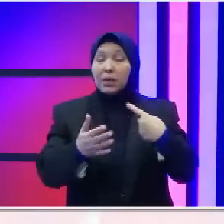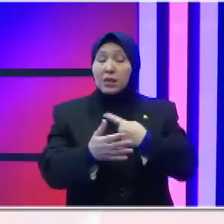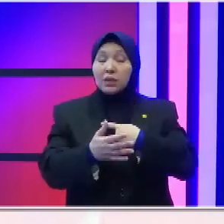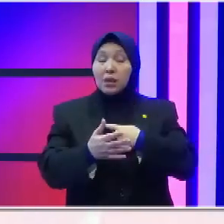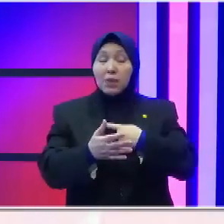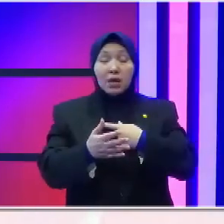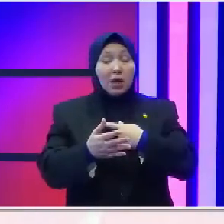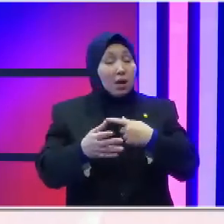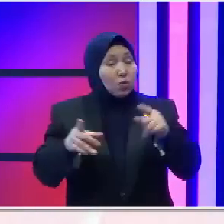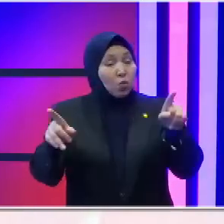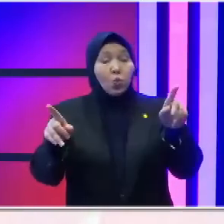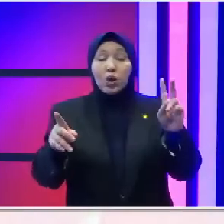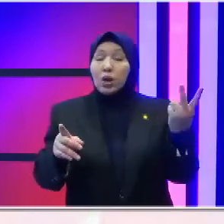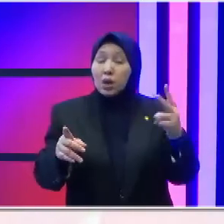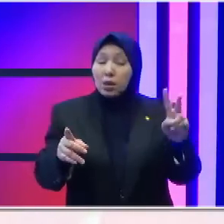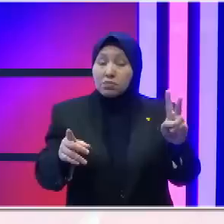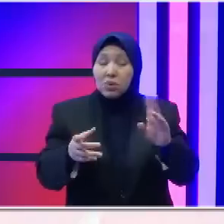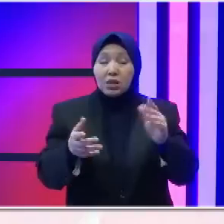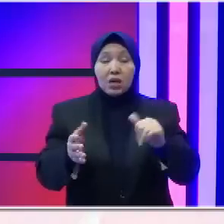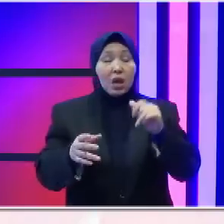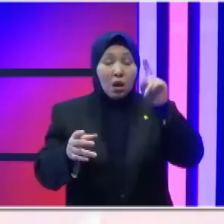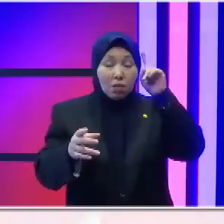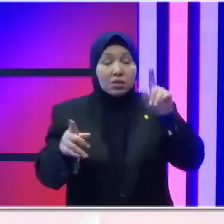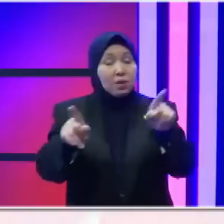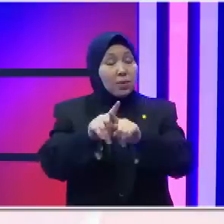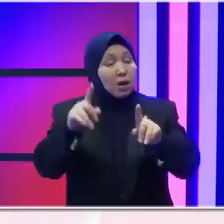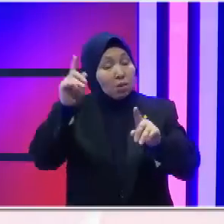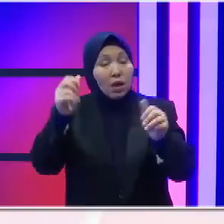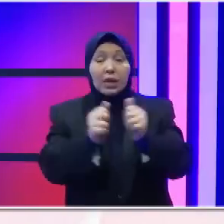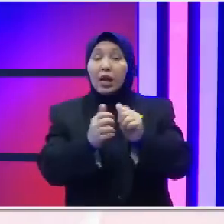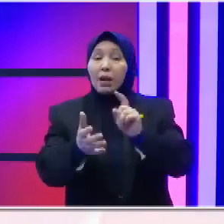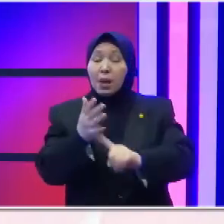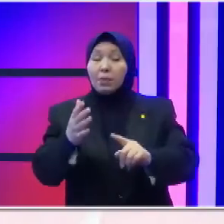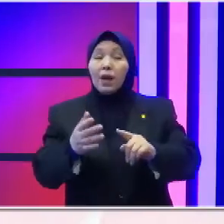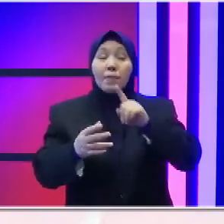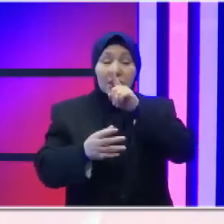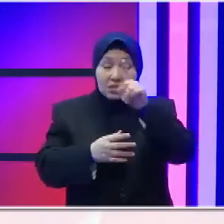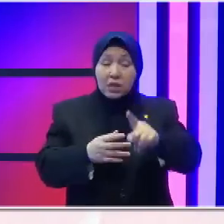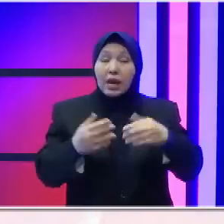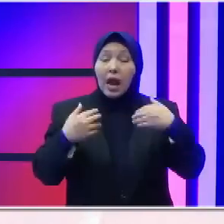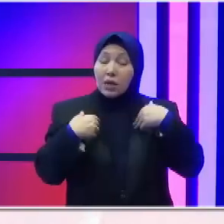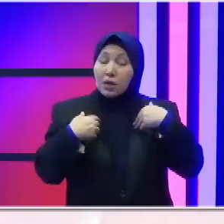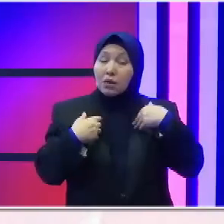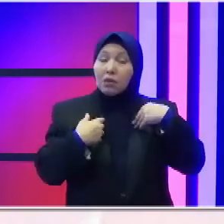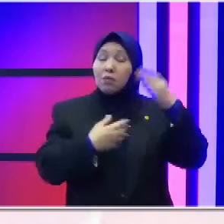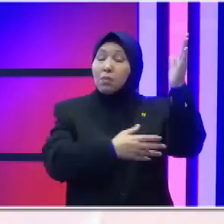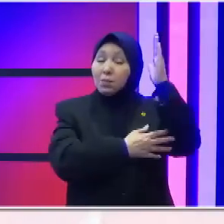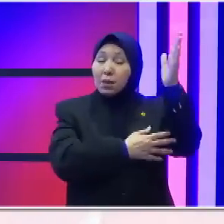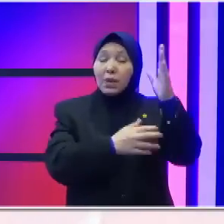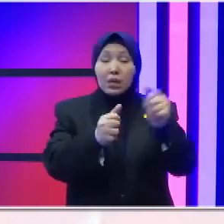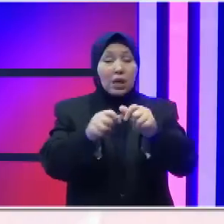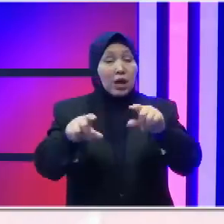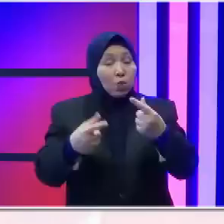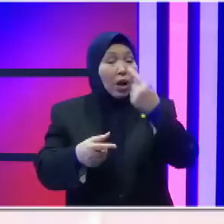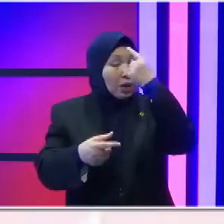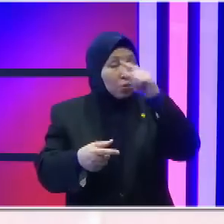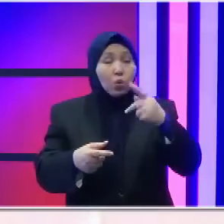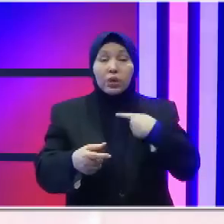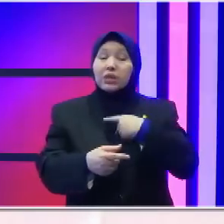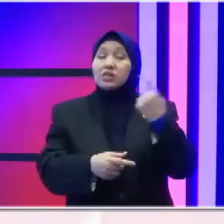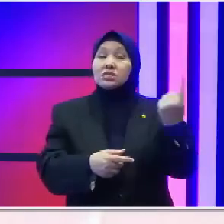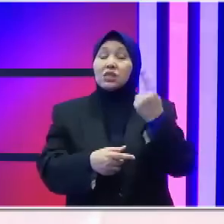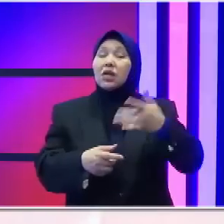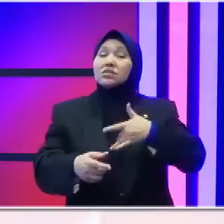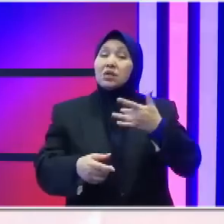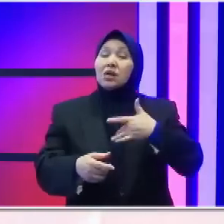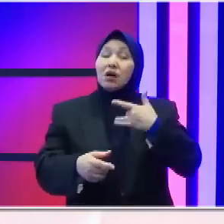mensyirikkan Allah Subhanahu Wa Taala. Dan yang ketiga, pastikan ada tazkirah setiap hari dengan Al-Quran untuk kita sentiasa